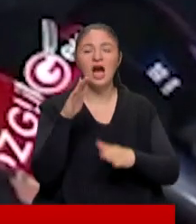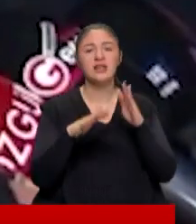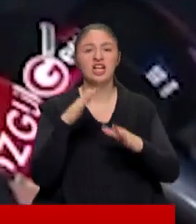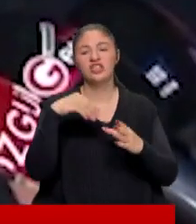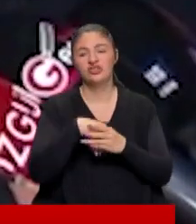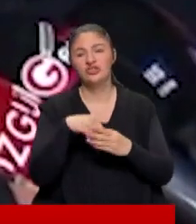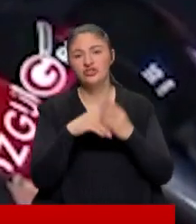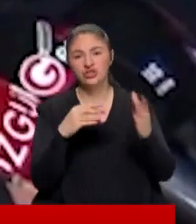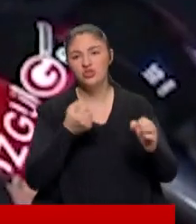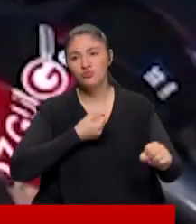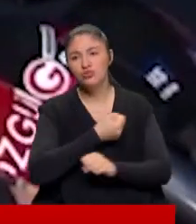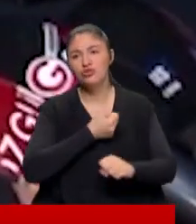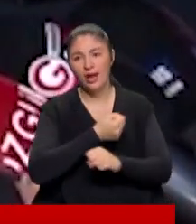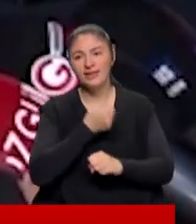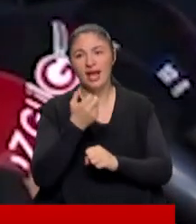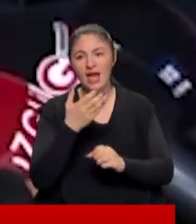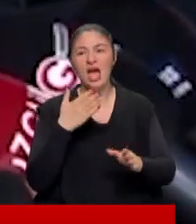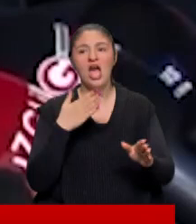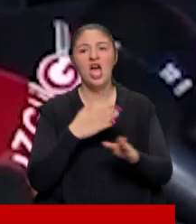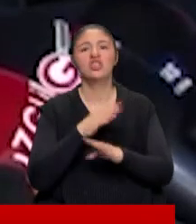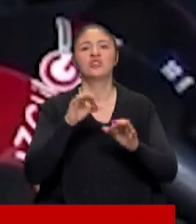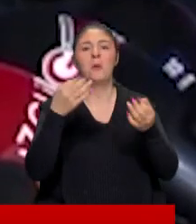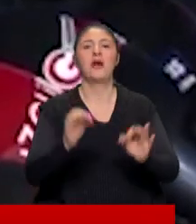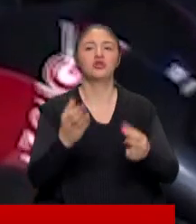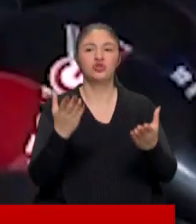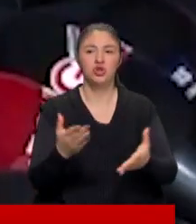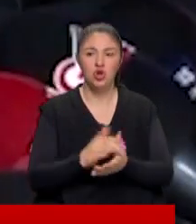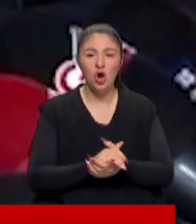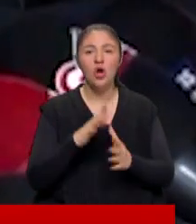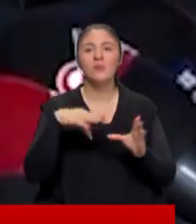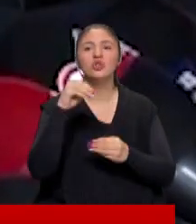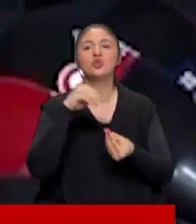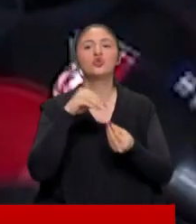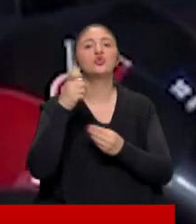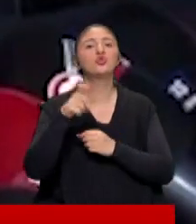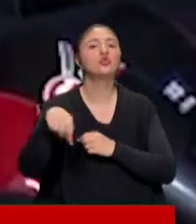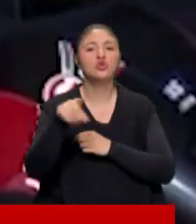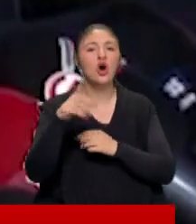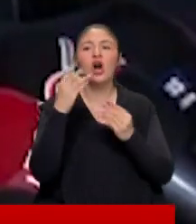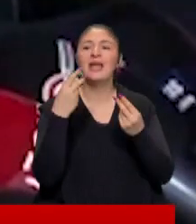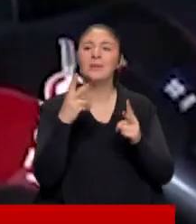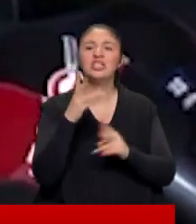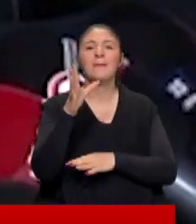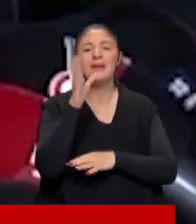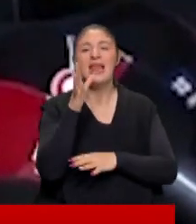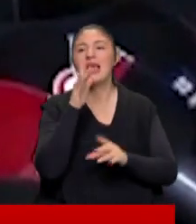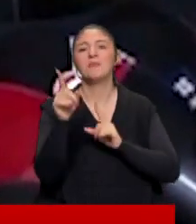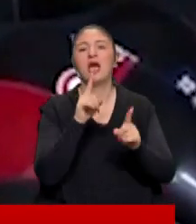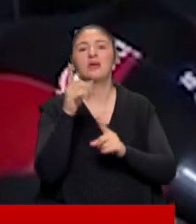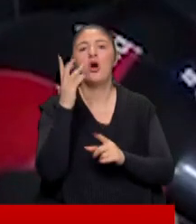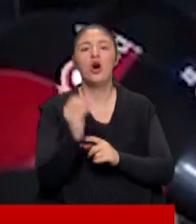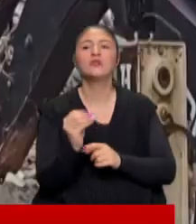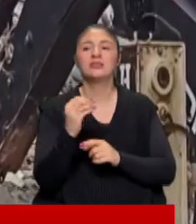Adalet için mücadele esas şimdi başlıyor. Tüm suçluların olası kast ile